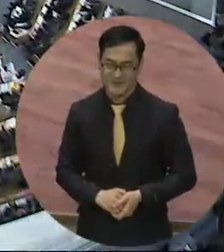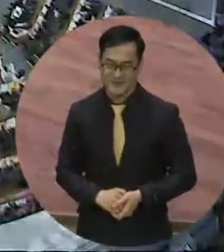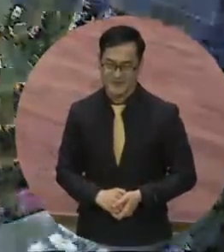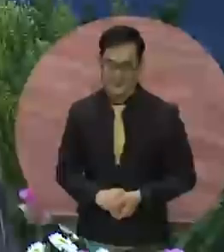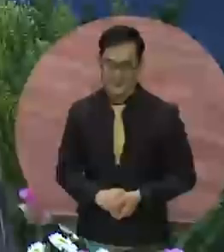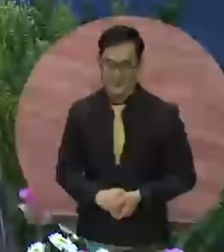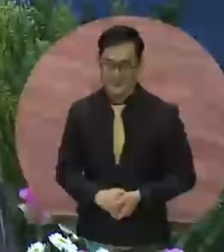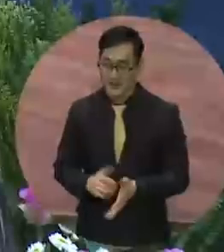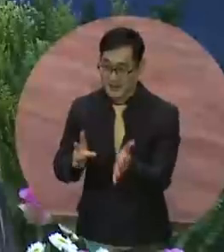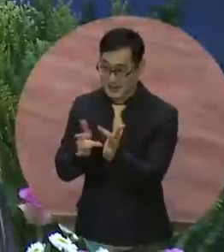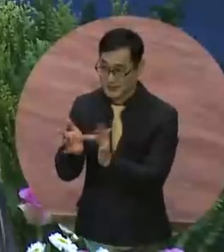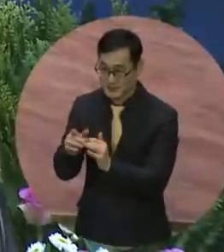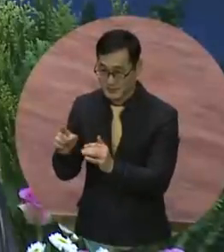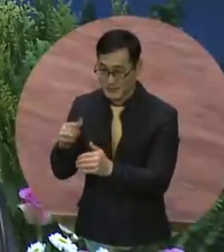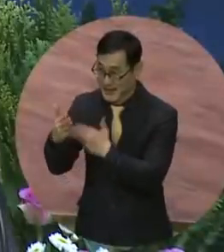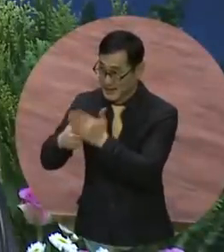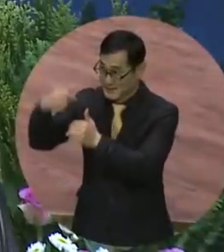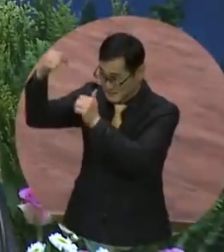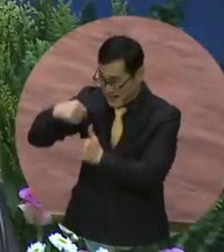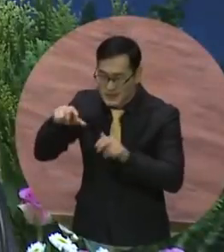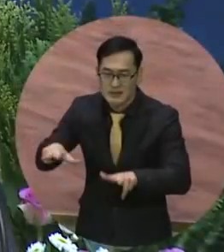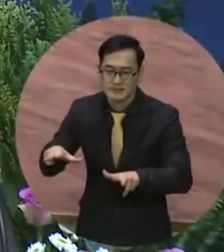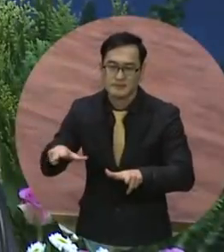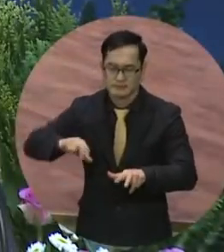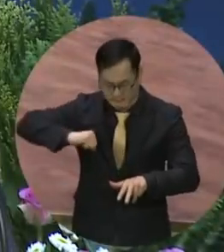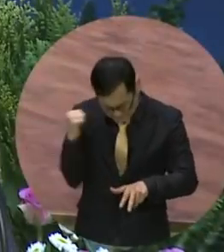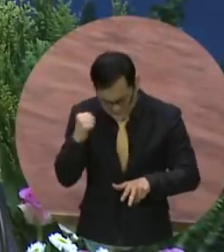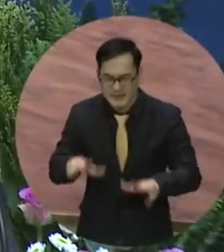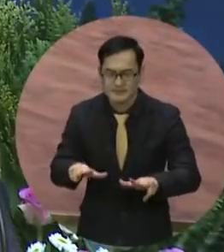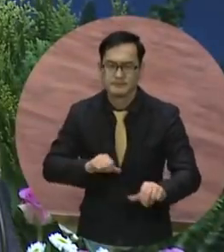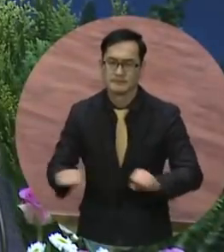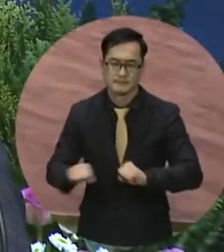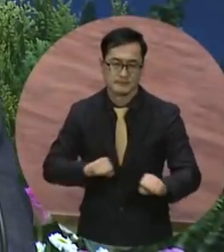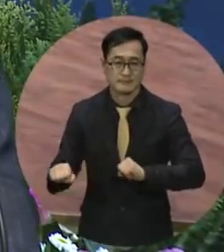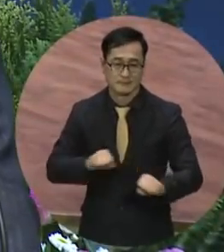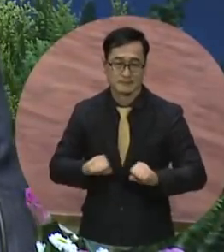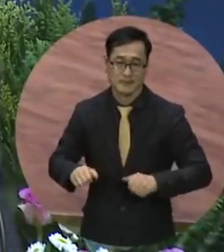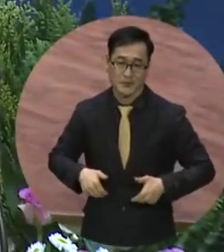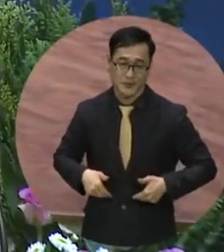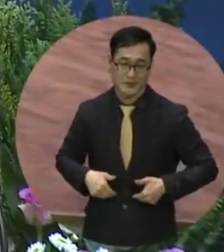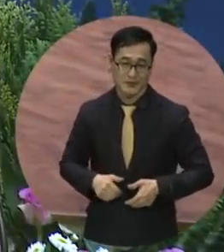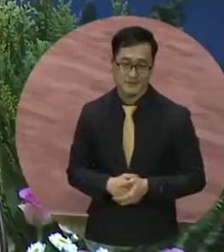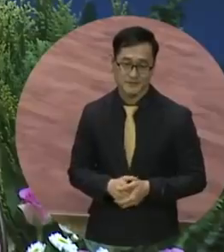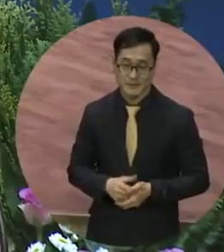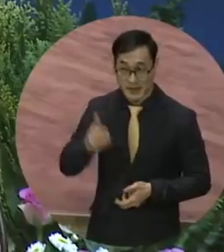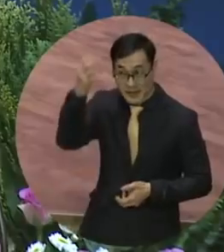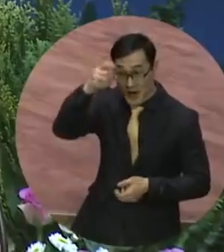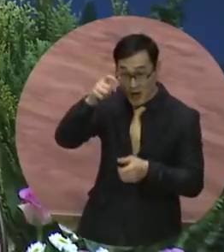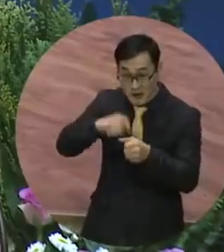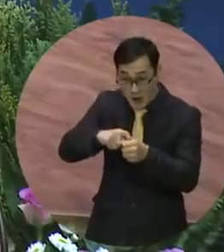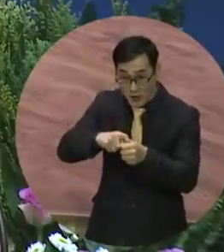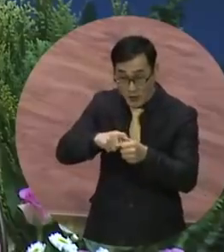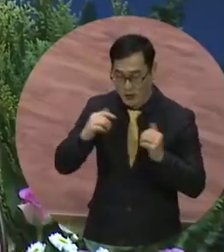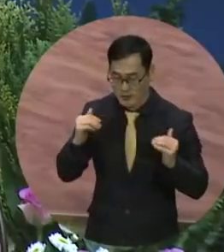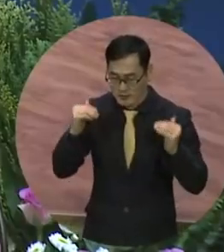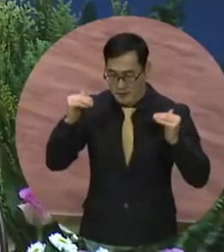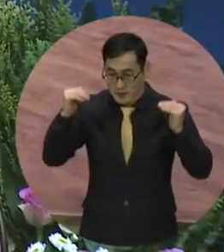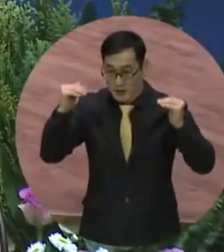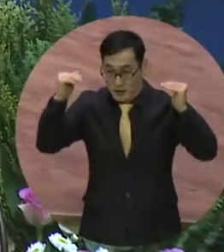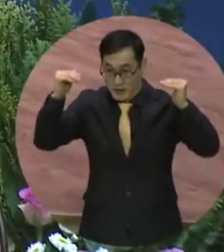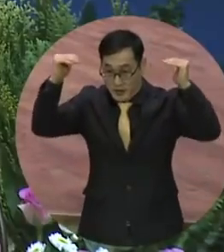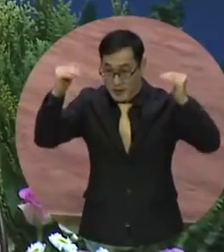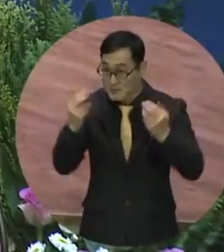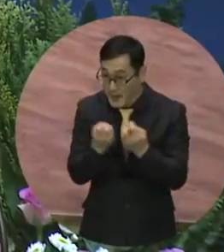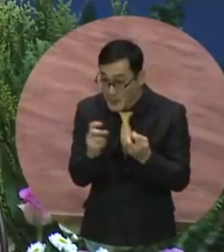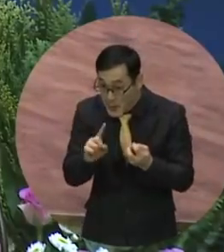신앙. 이게 거의 안 돼요. 적시로의 신앙. 영적인 삶을요, 성장시키는 핵심